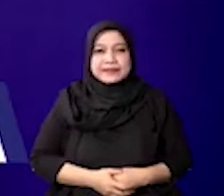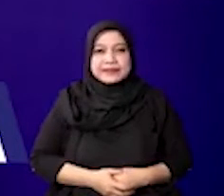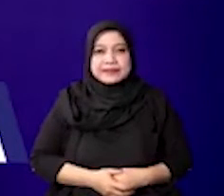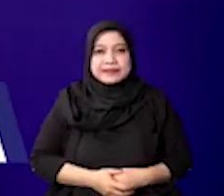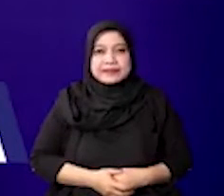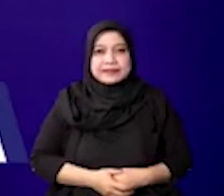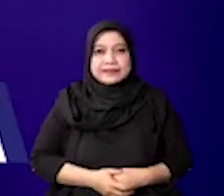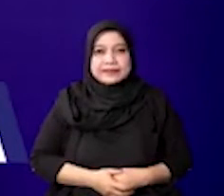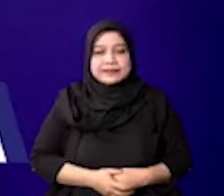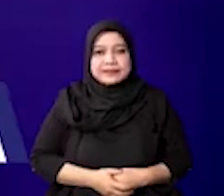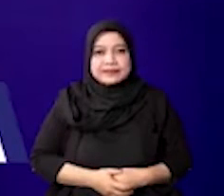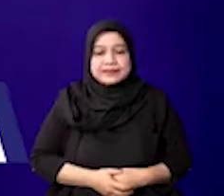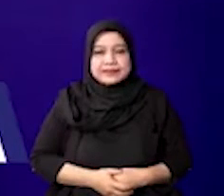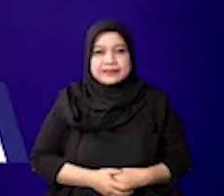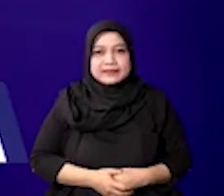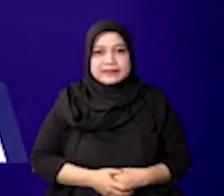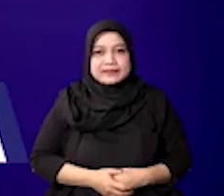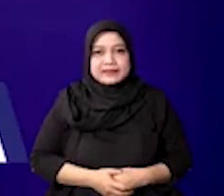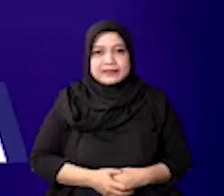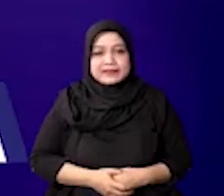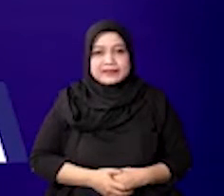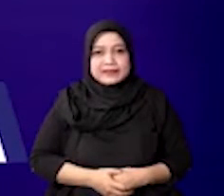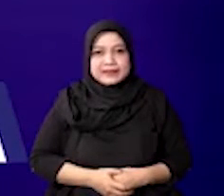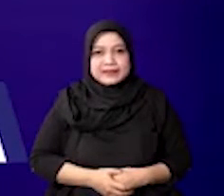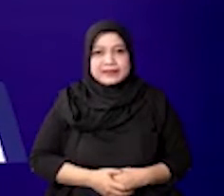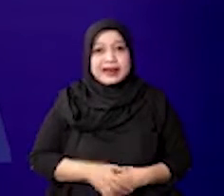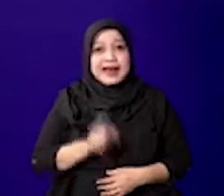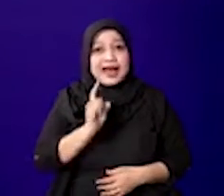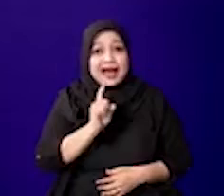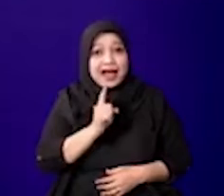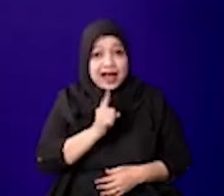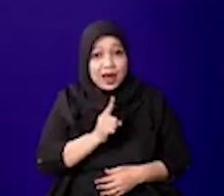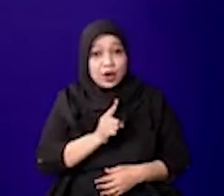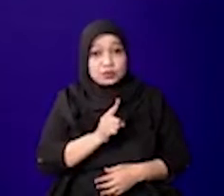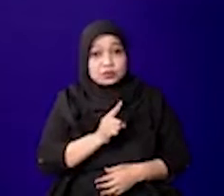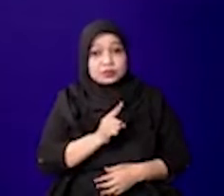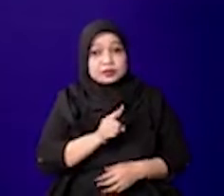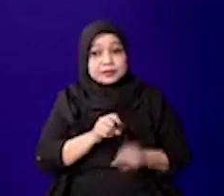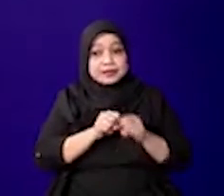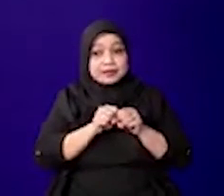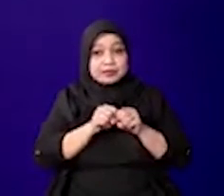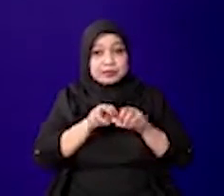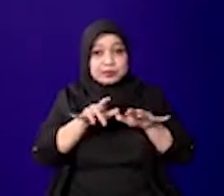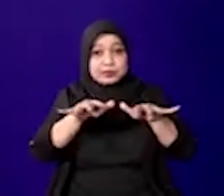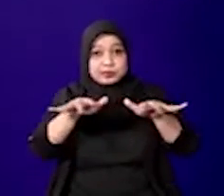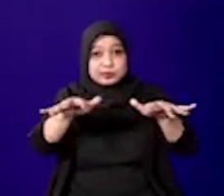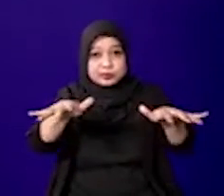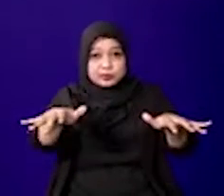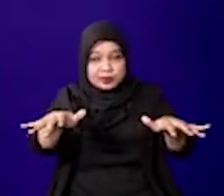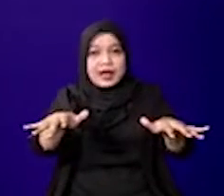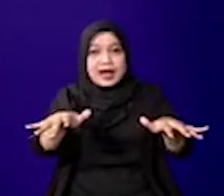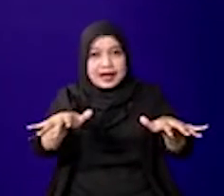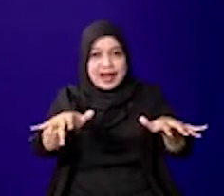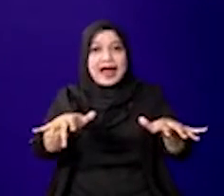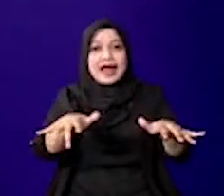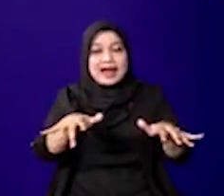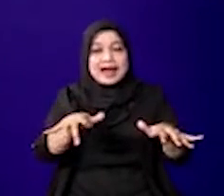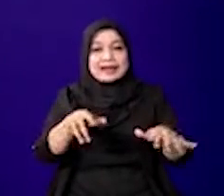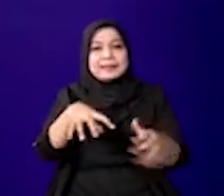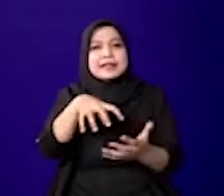atau pernapasannya nah eh kalau itu terjadi penularan tersebut ee